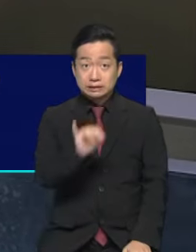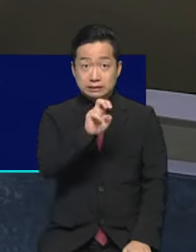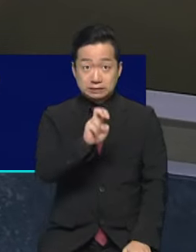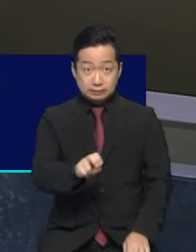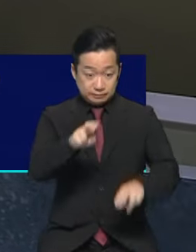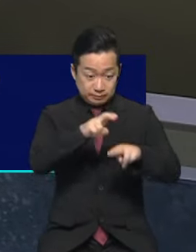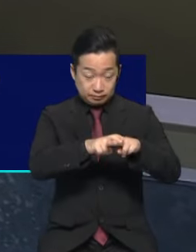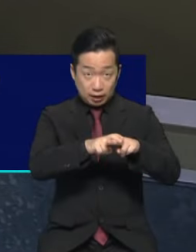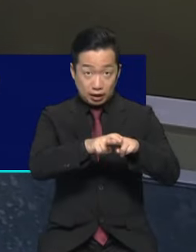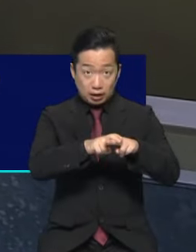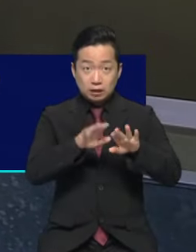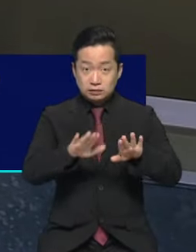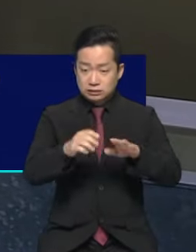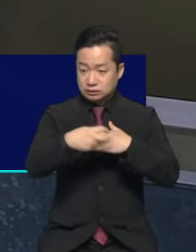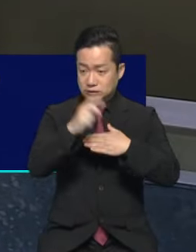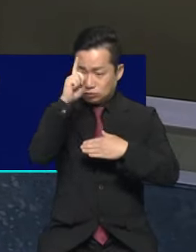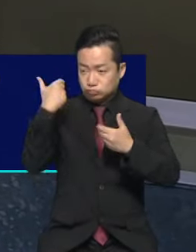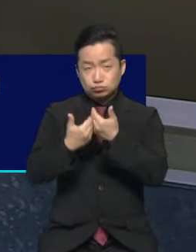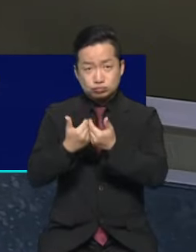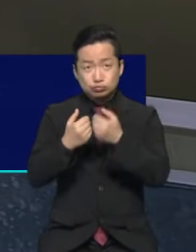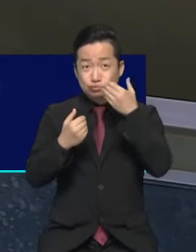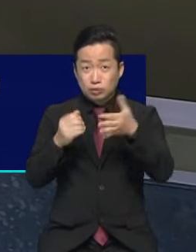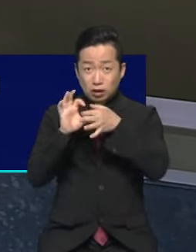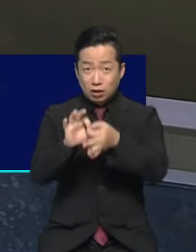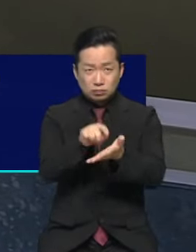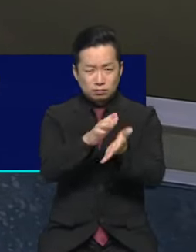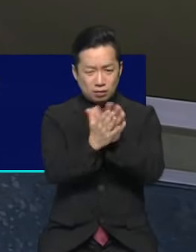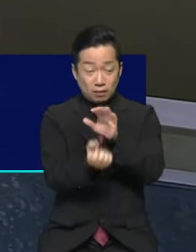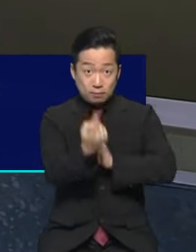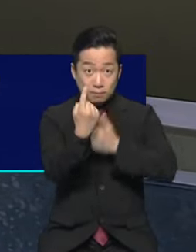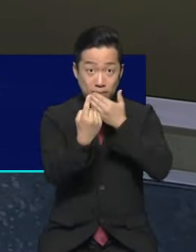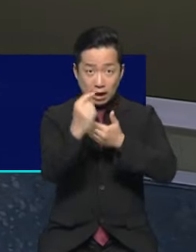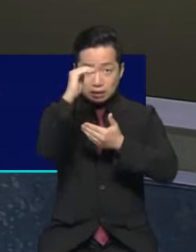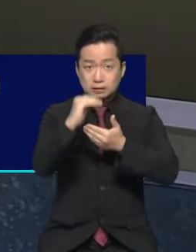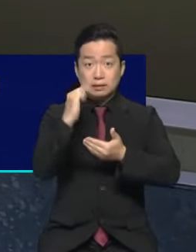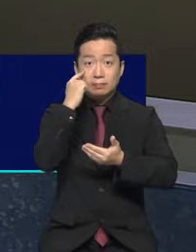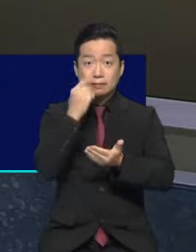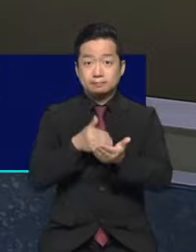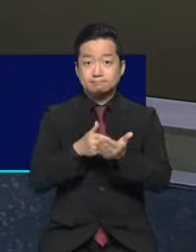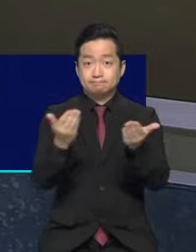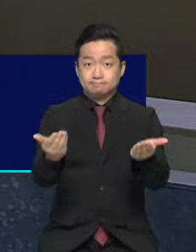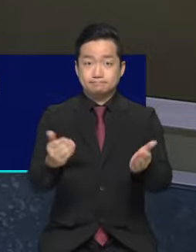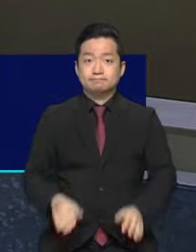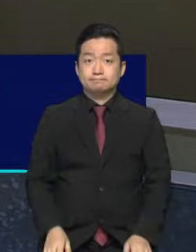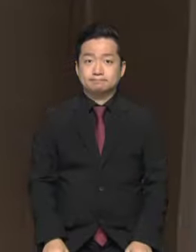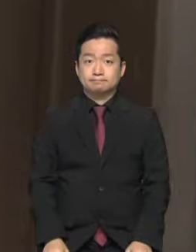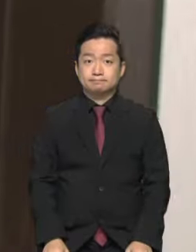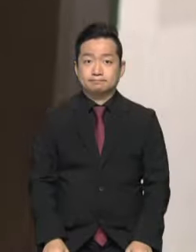갈등의 변화의 기점이 될지 주목됩니다. 첫 소식 정혜진 기자가 전하겠습니다.